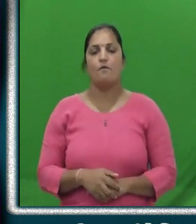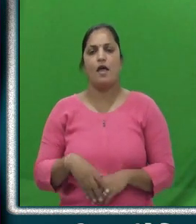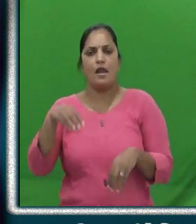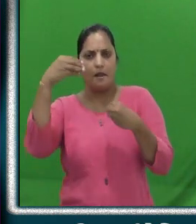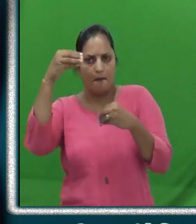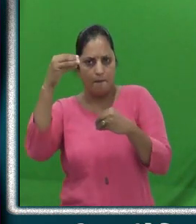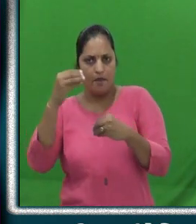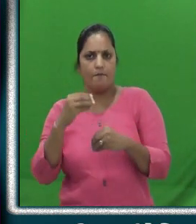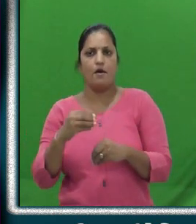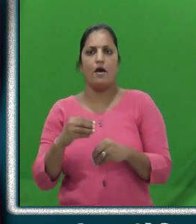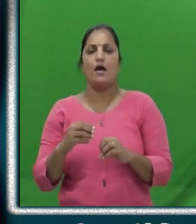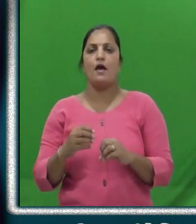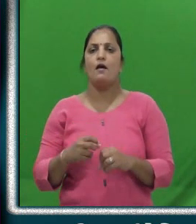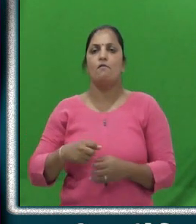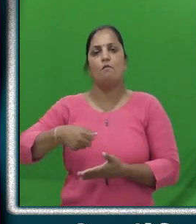ઓલ્સો મેક્સ